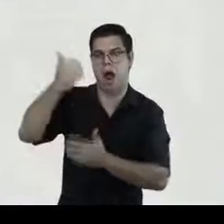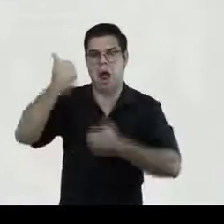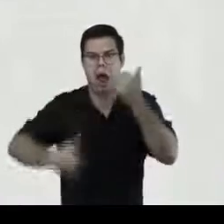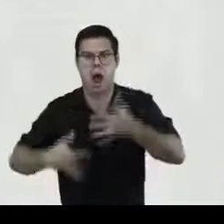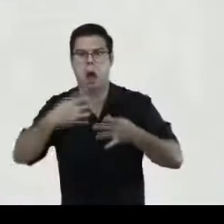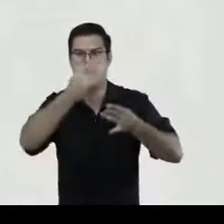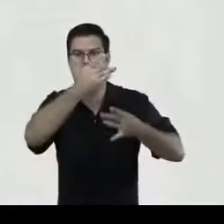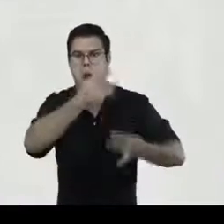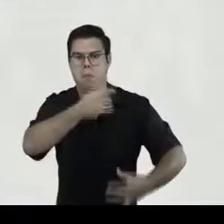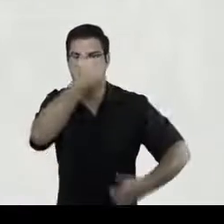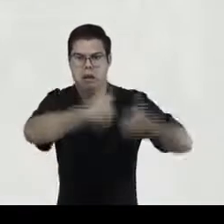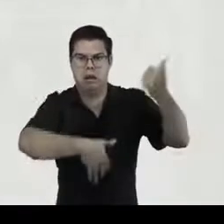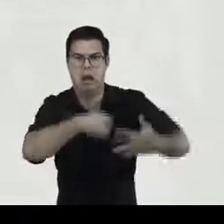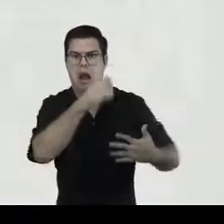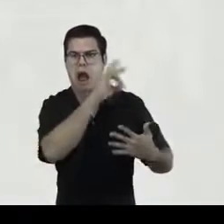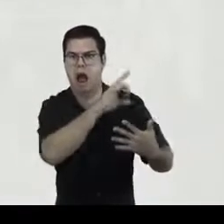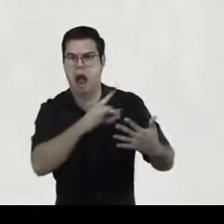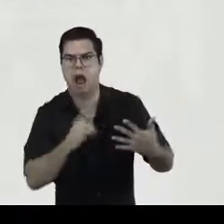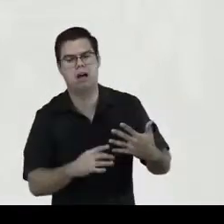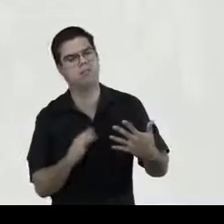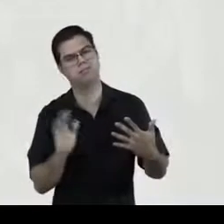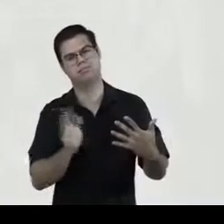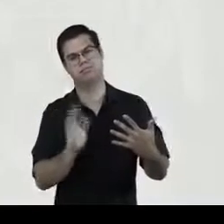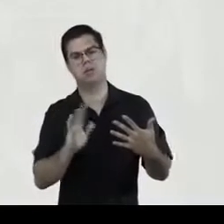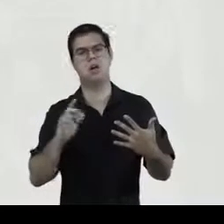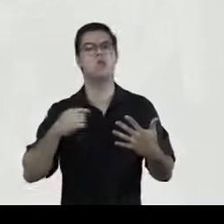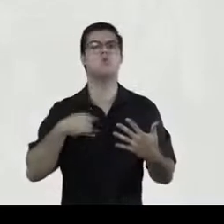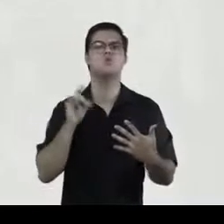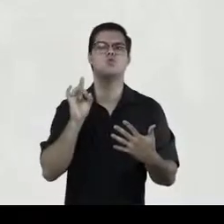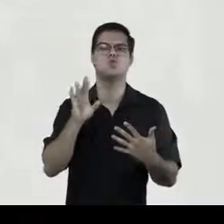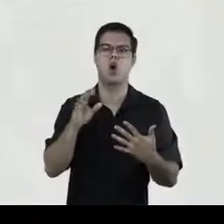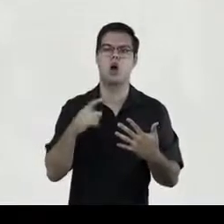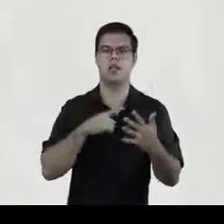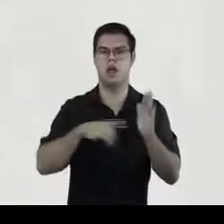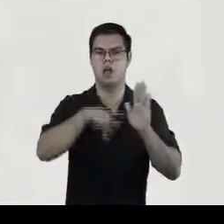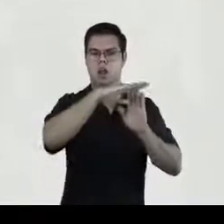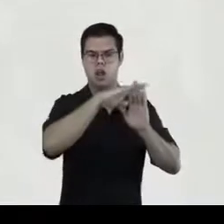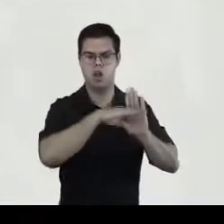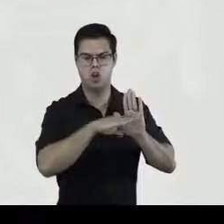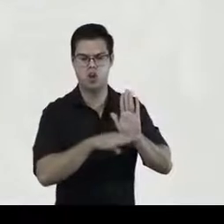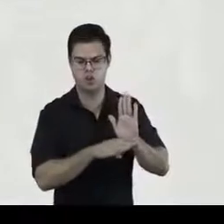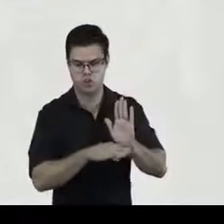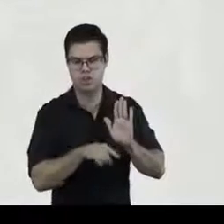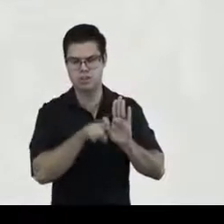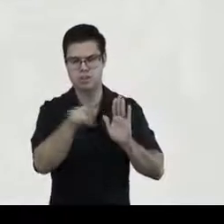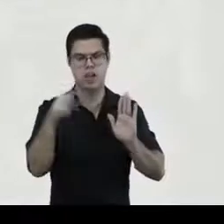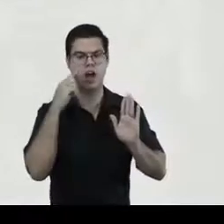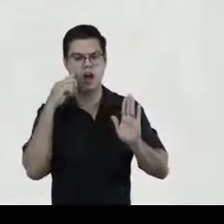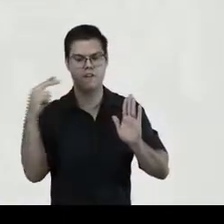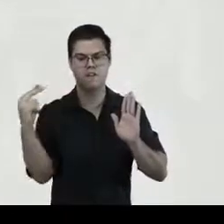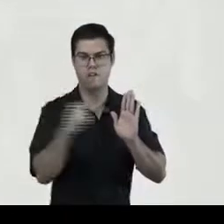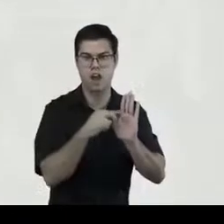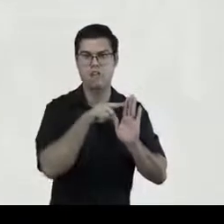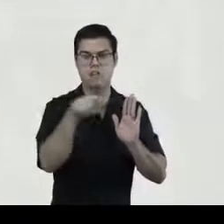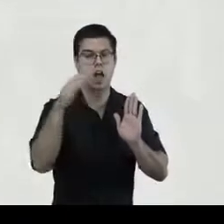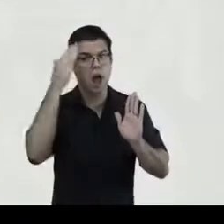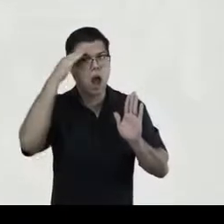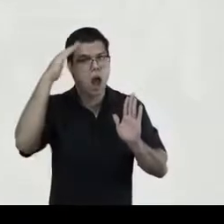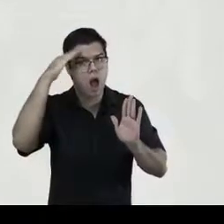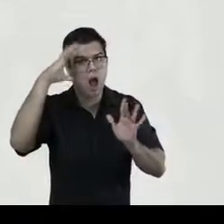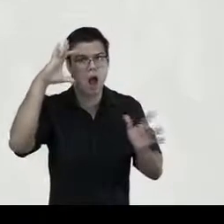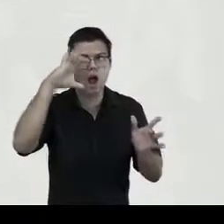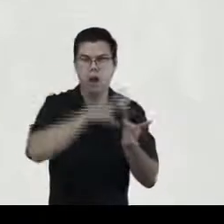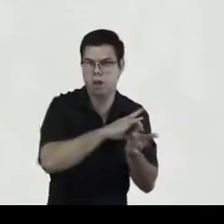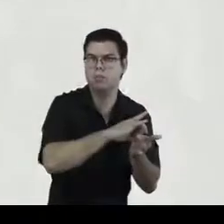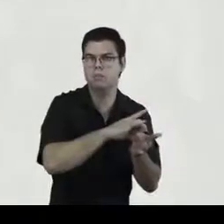aufgelistet, damit Sie eine Idee davon bekommen, was das jeweils umfasst. Diese relativ groben